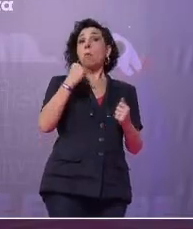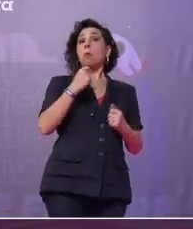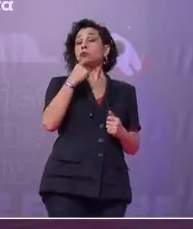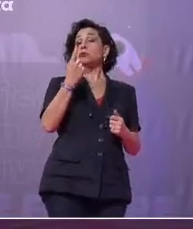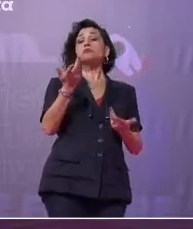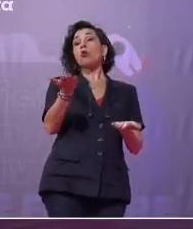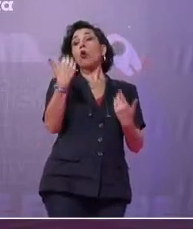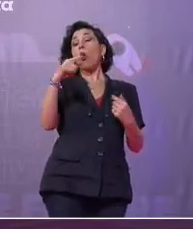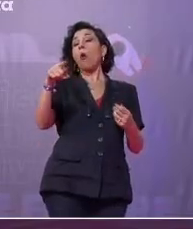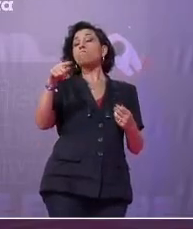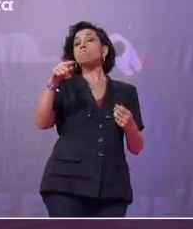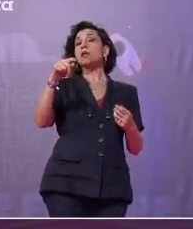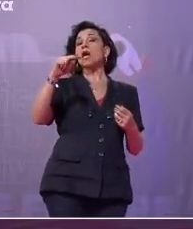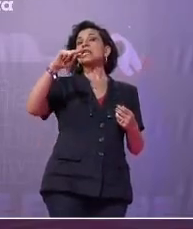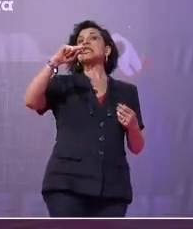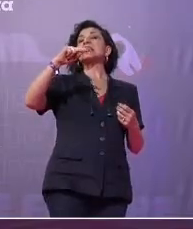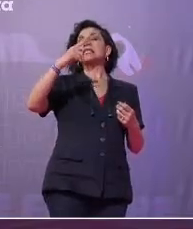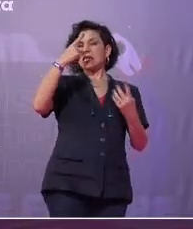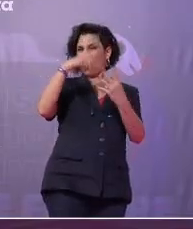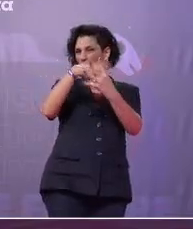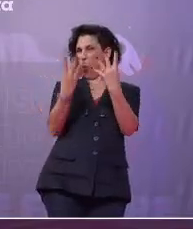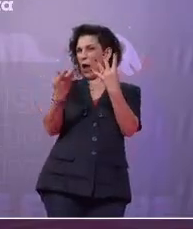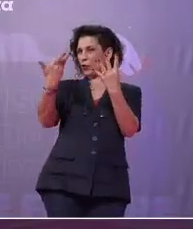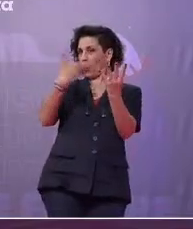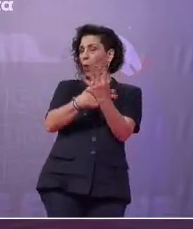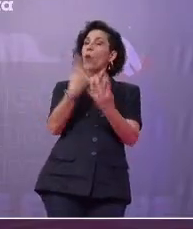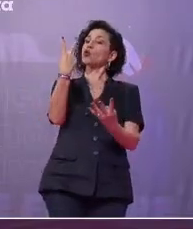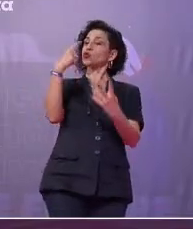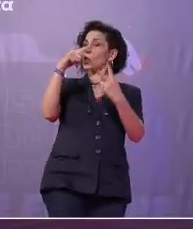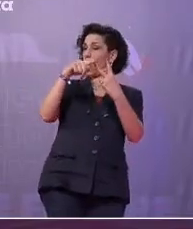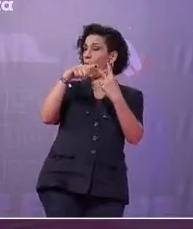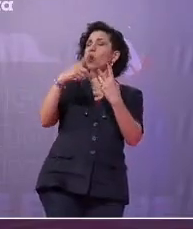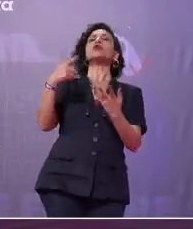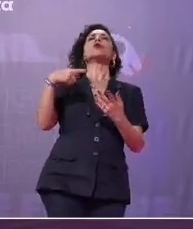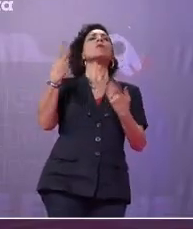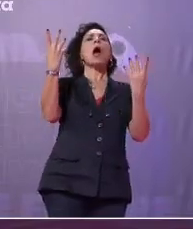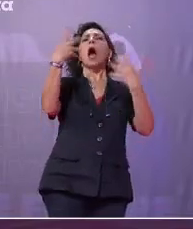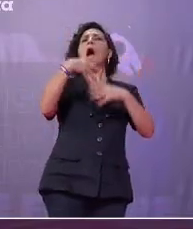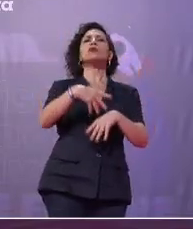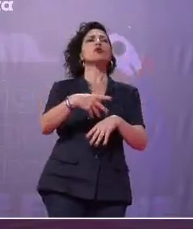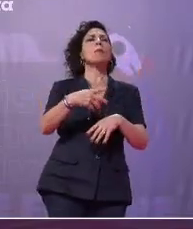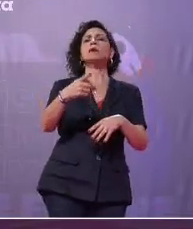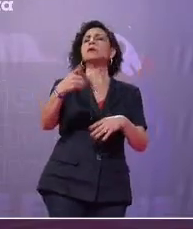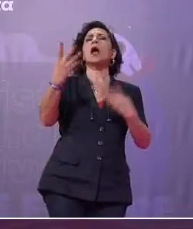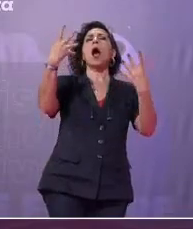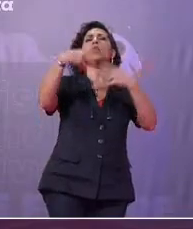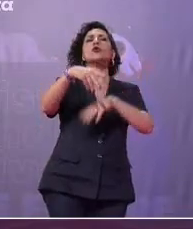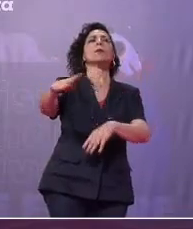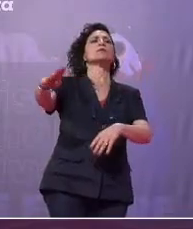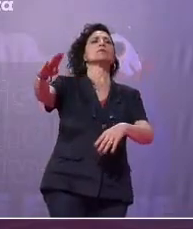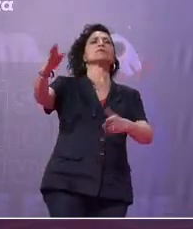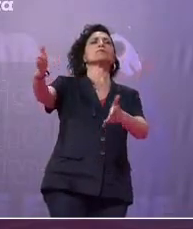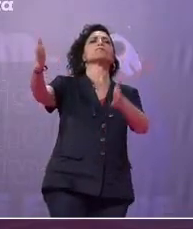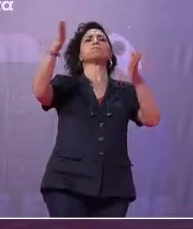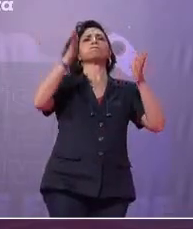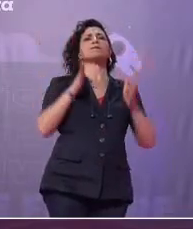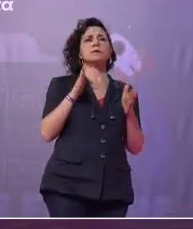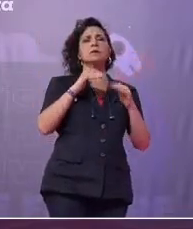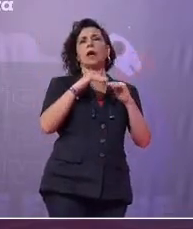a casa siamo quindi in mezzo a un Guado tra un prima un pre